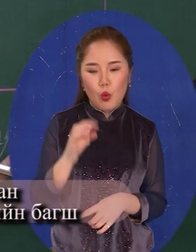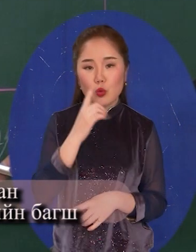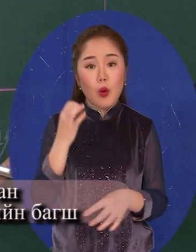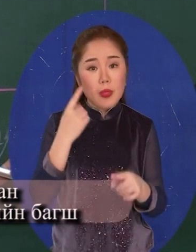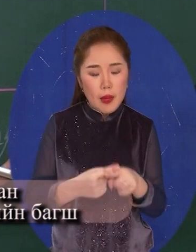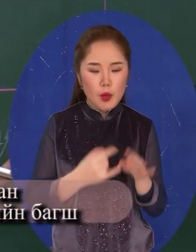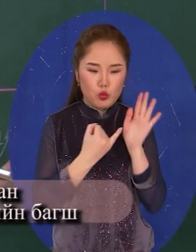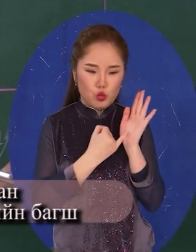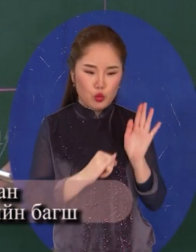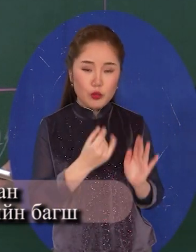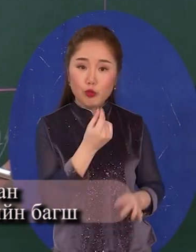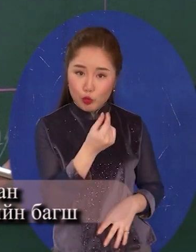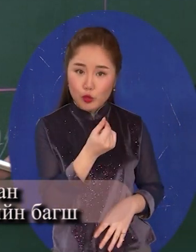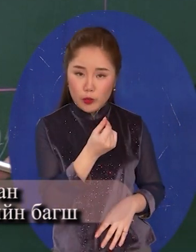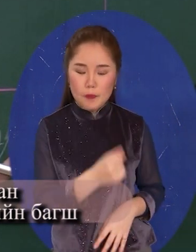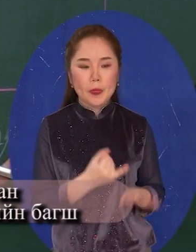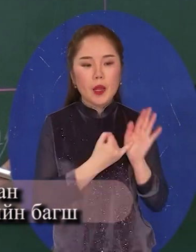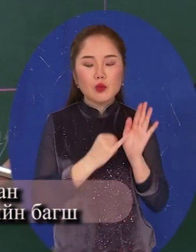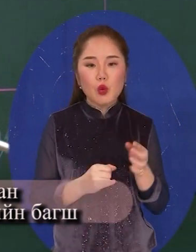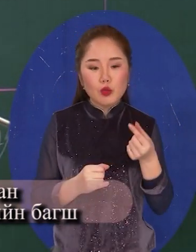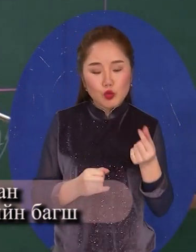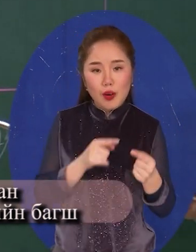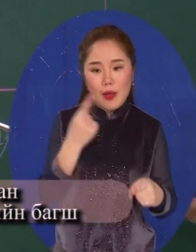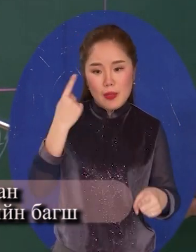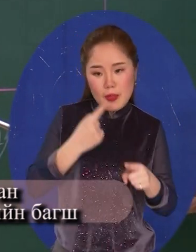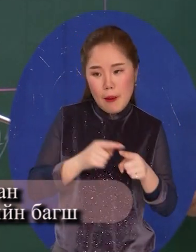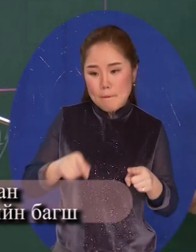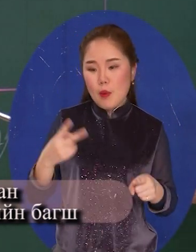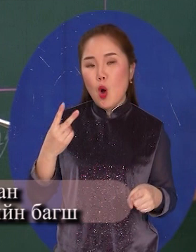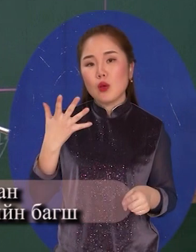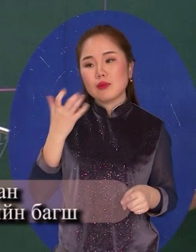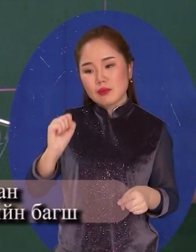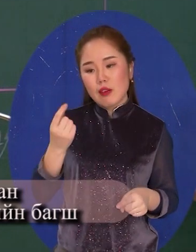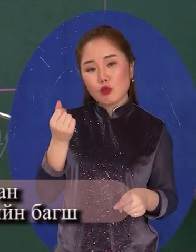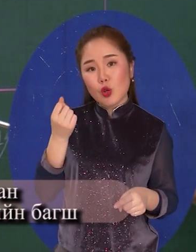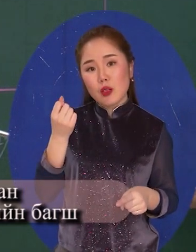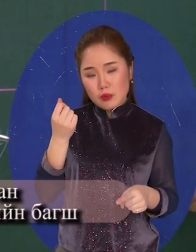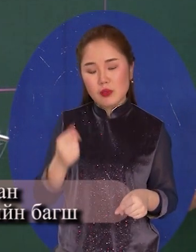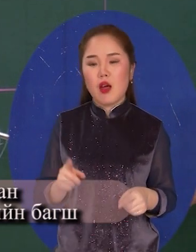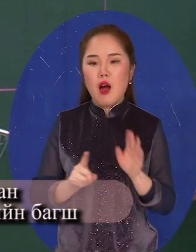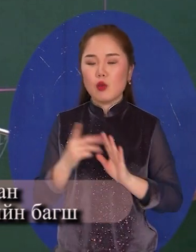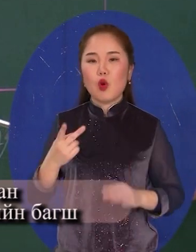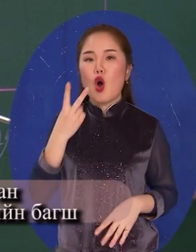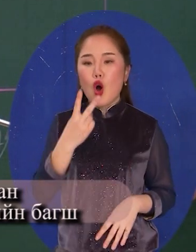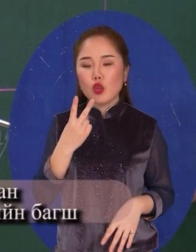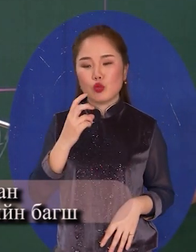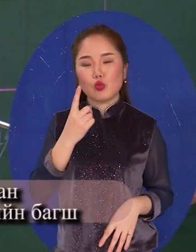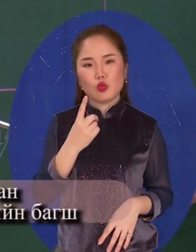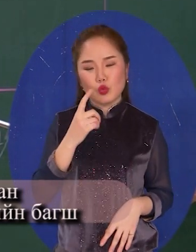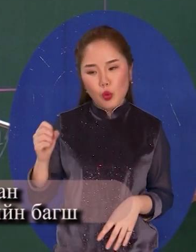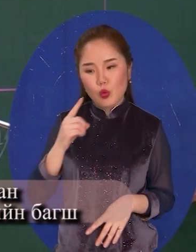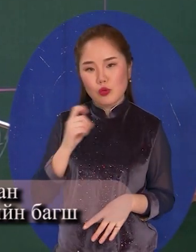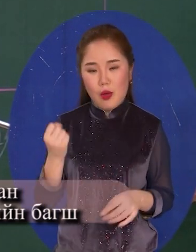4 dana jüzdükke 2 dana jüzdükte qosqanda 600 tögürük boladı. 600 tögürükke mına